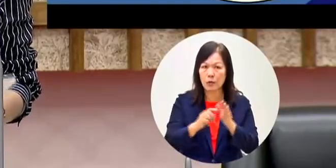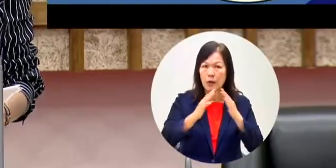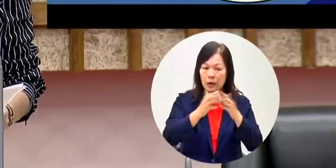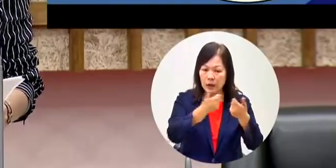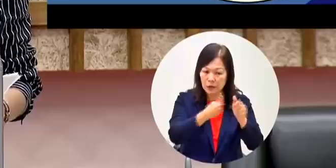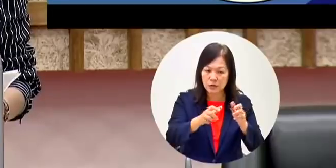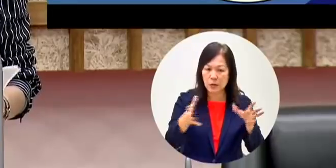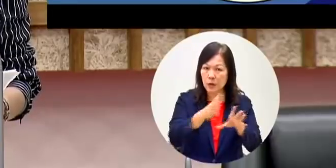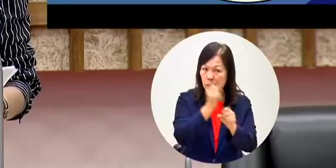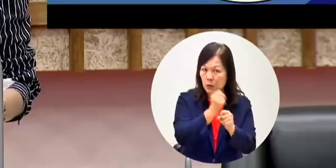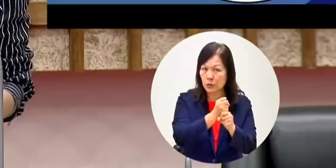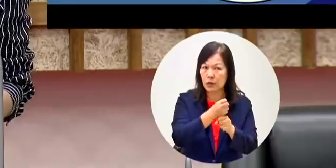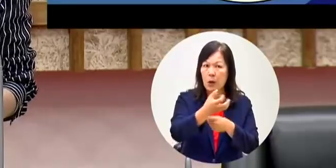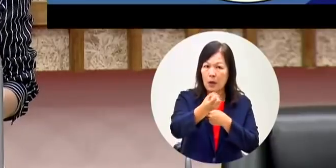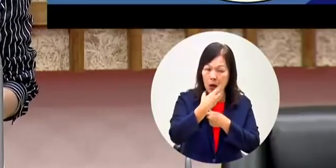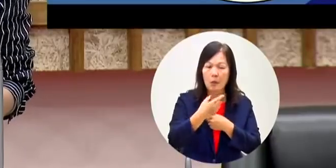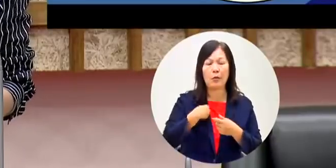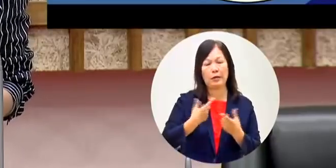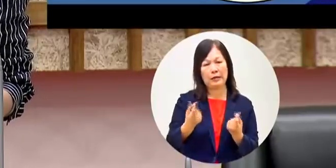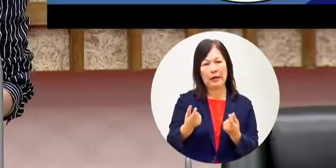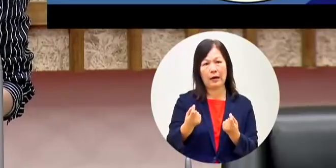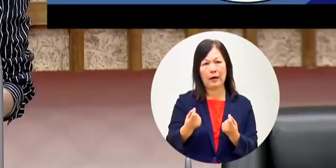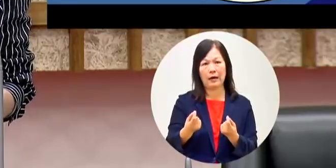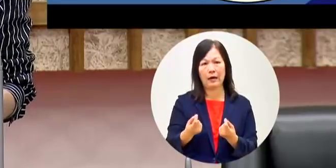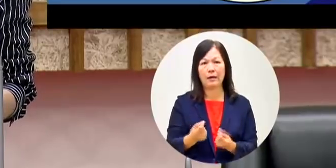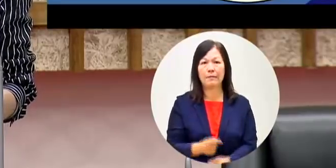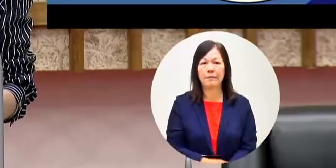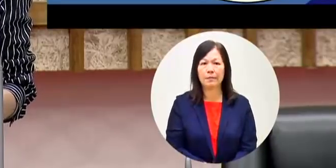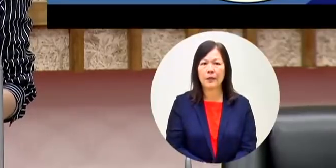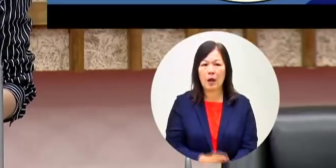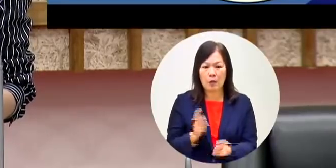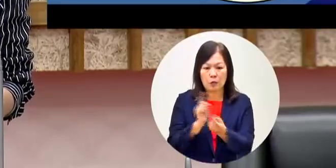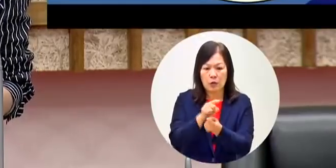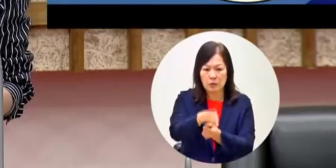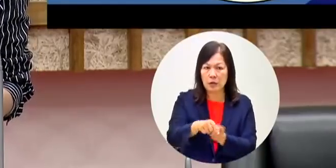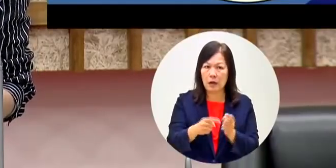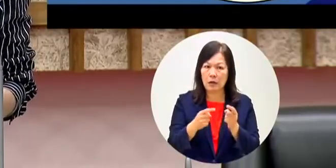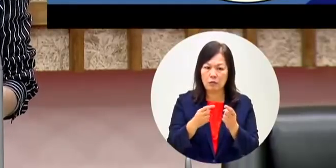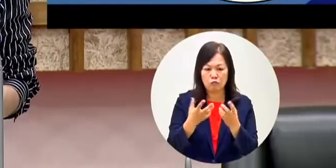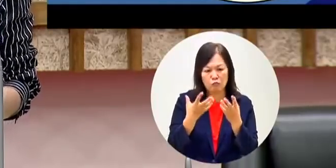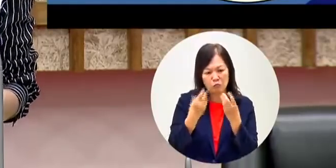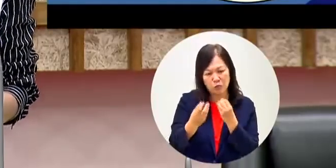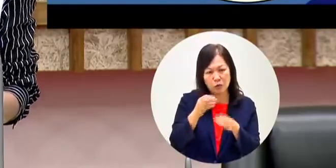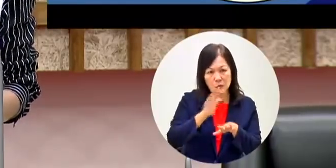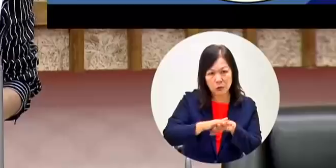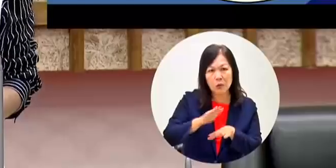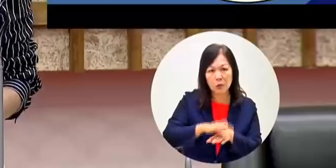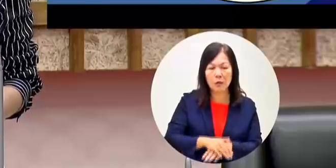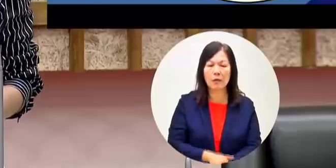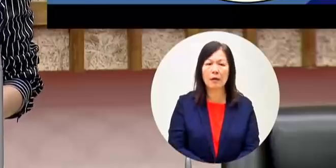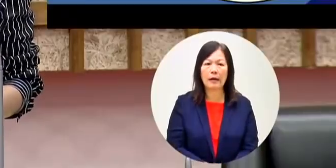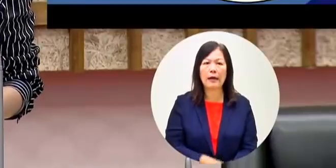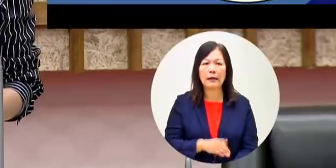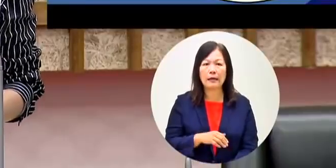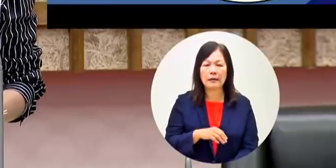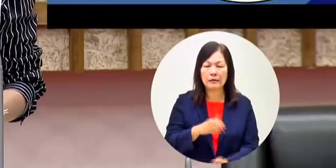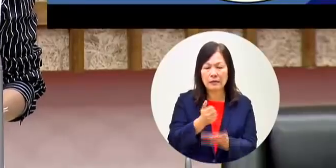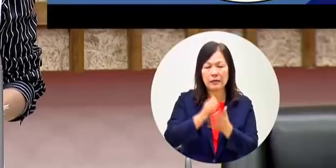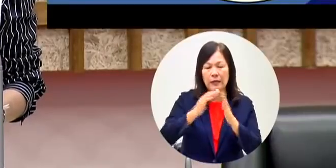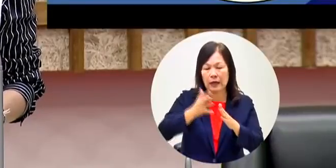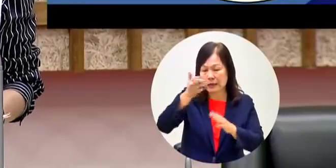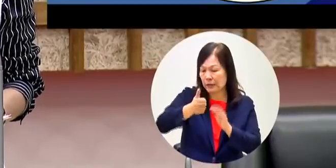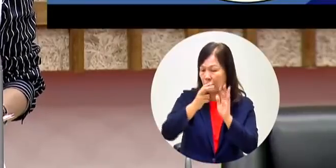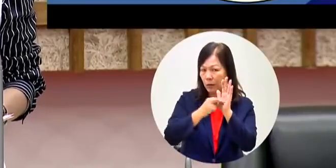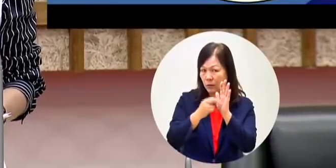哈，都还不是很清楚这一点呢。我待会呢，是不是现在可以请你来说明一下哈？